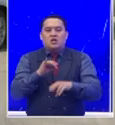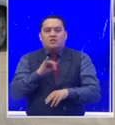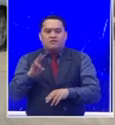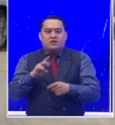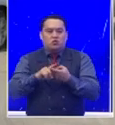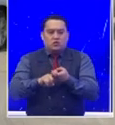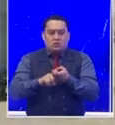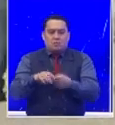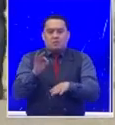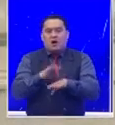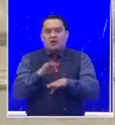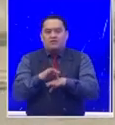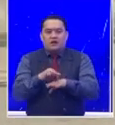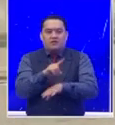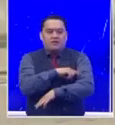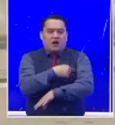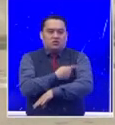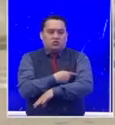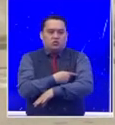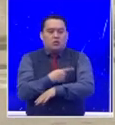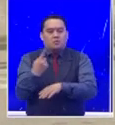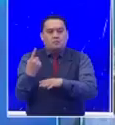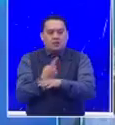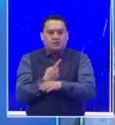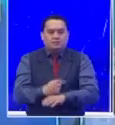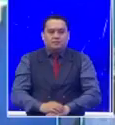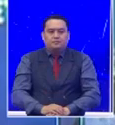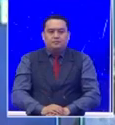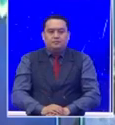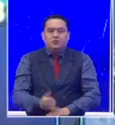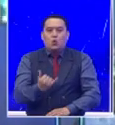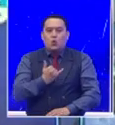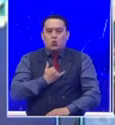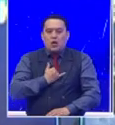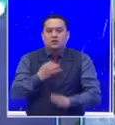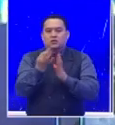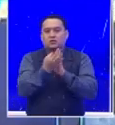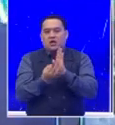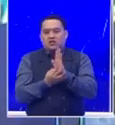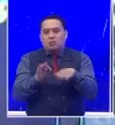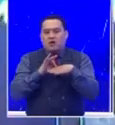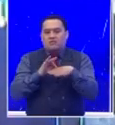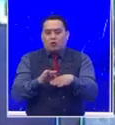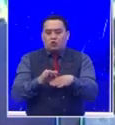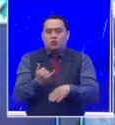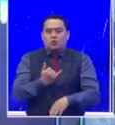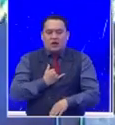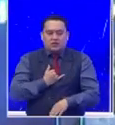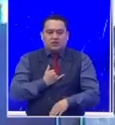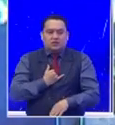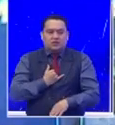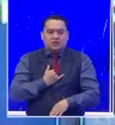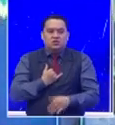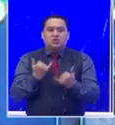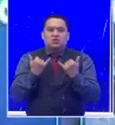инфекционных больницах, врачебный и средний медицинский персонал. У нас ежедневно тесты проводятся, и сейчас в работе тесты находятся. Но вот